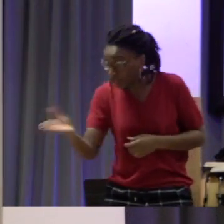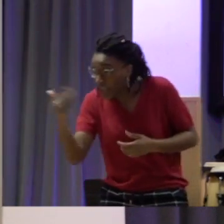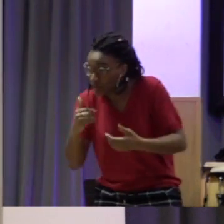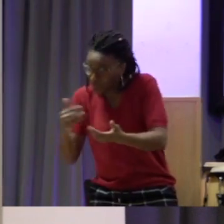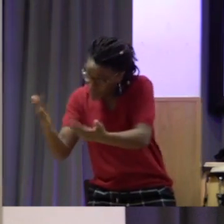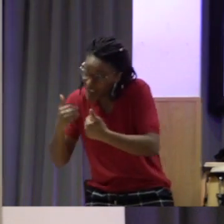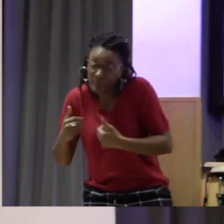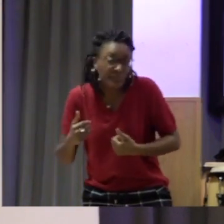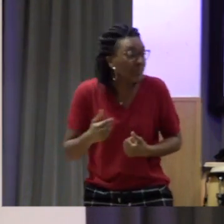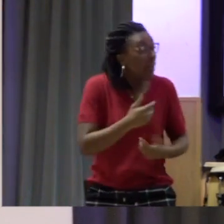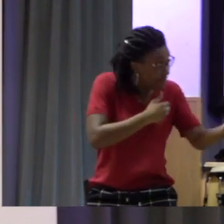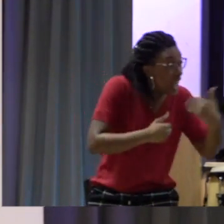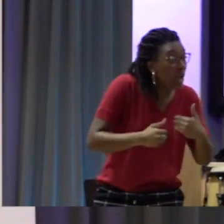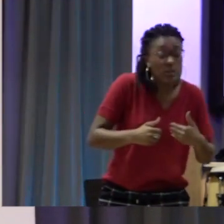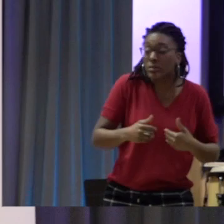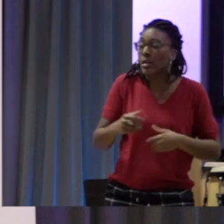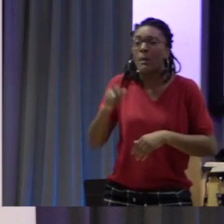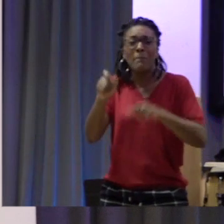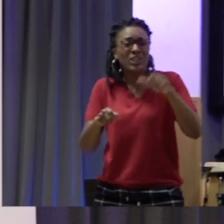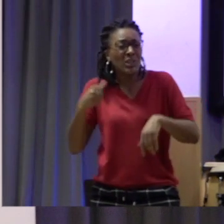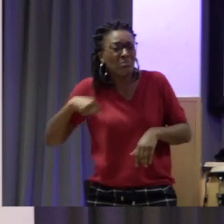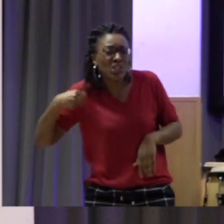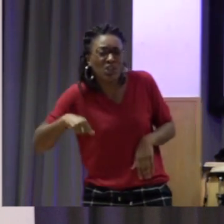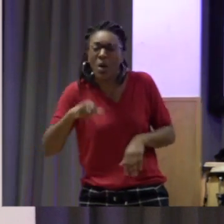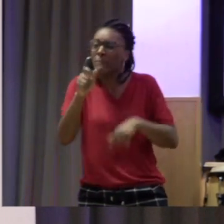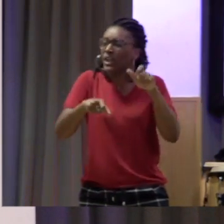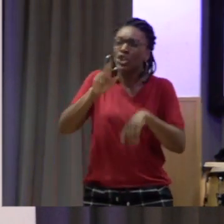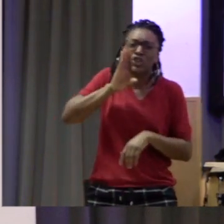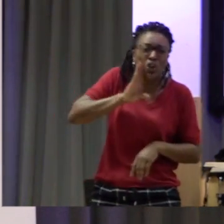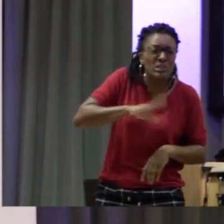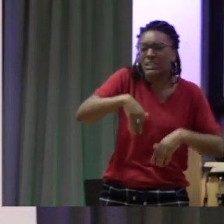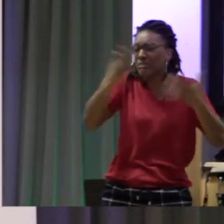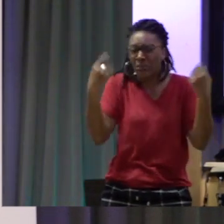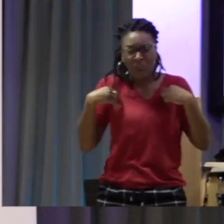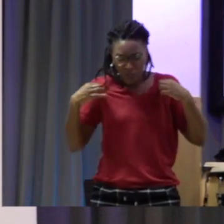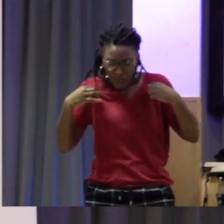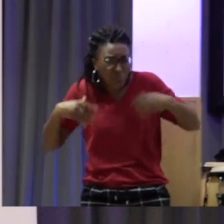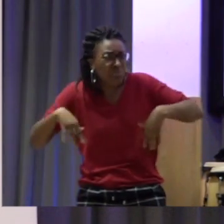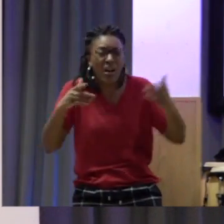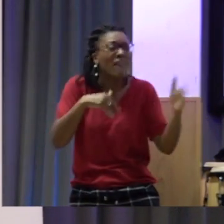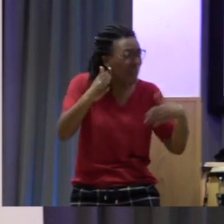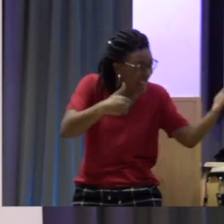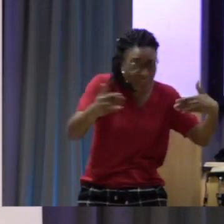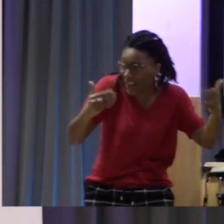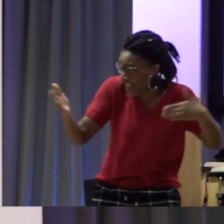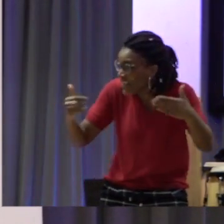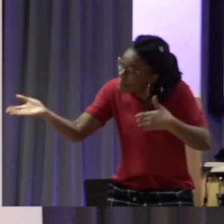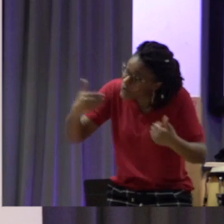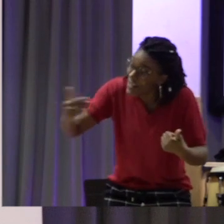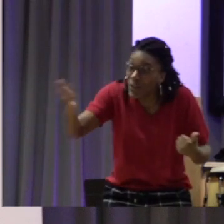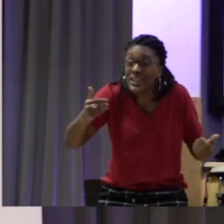trouvèrent, méchants et bons, et rassemblèrent donc tout ce qu'ils